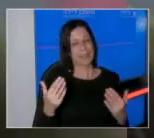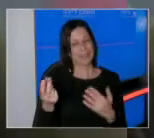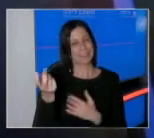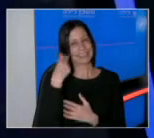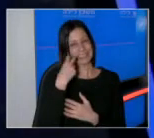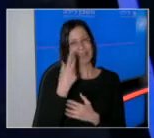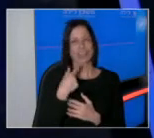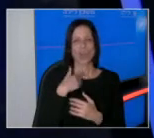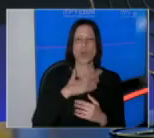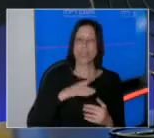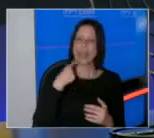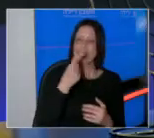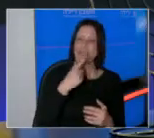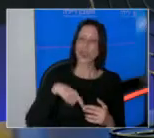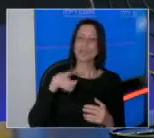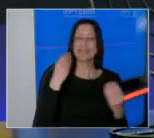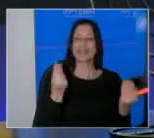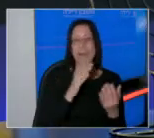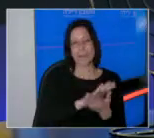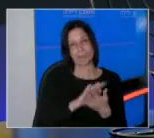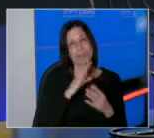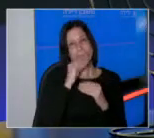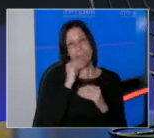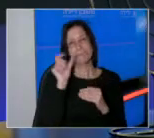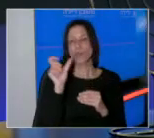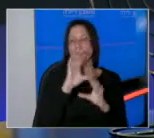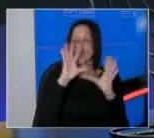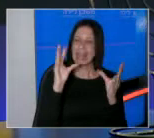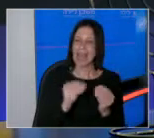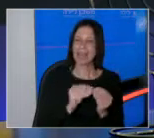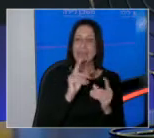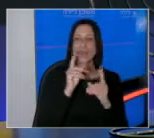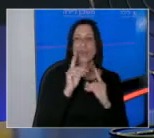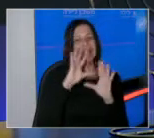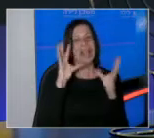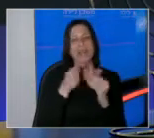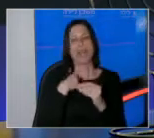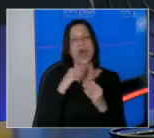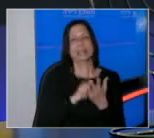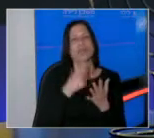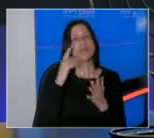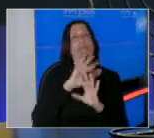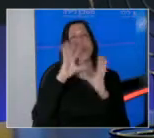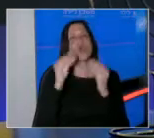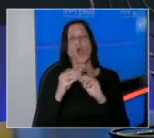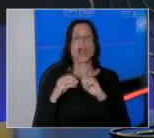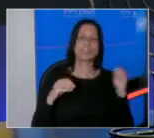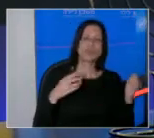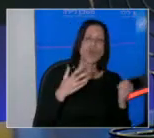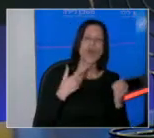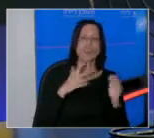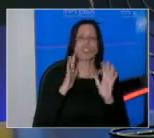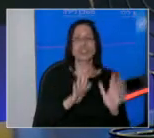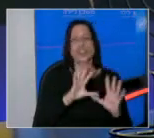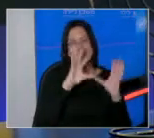שהצטרפת אלינו, אני רוצה להגיד לכולם עוד דבר פשוט, אנחנו מדברים מונחים כלליים, זה דיון כללי, זה לא שחס וחלילה, אנחנו חושבים שכל השמאל שונא את כולם, או כל הימין אוהב את